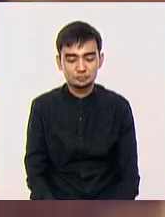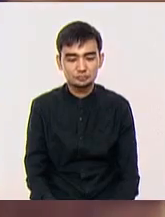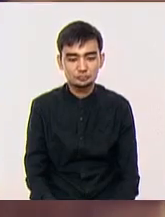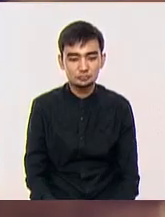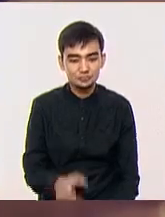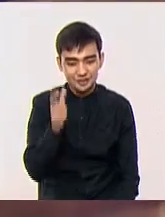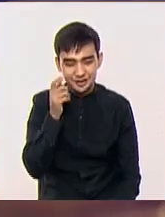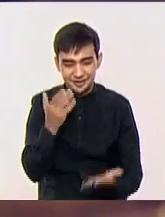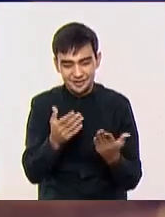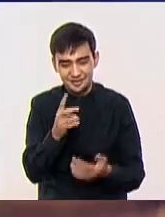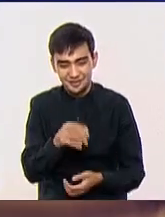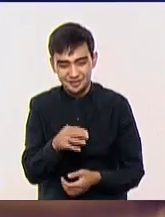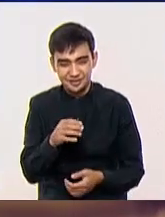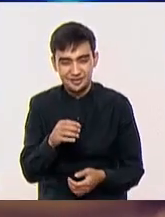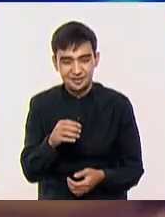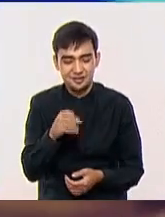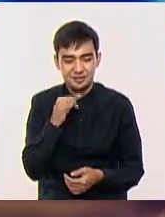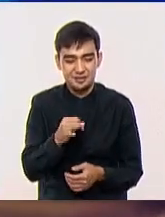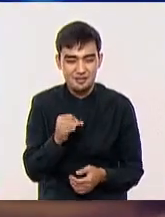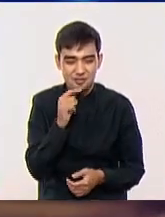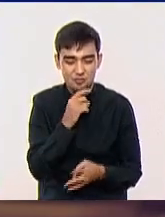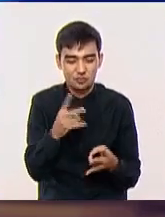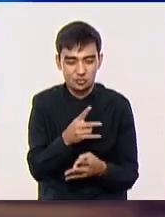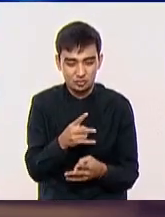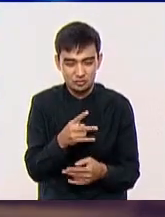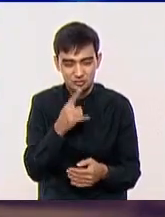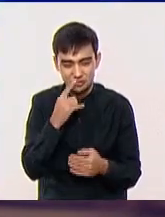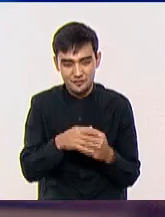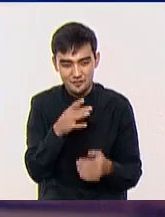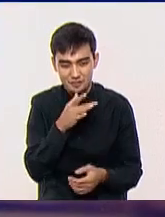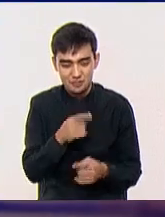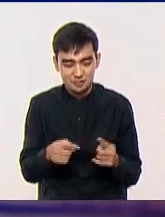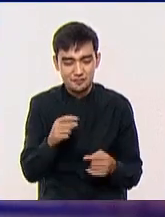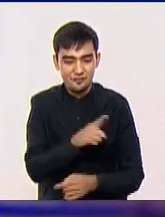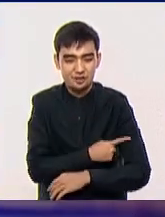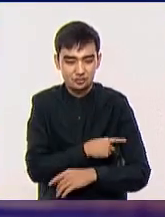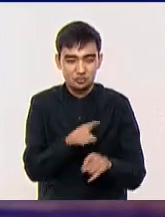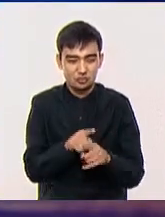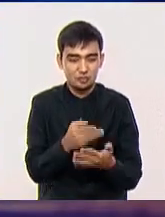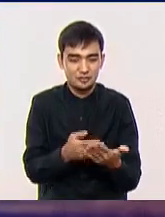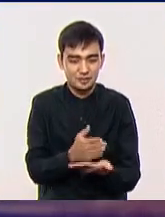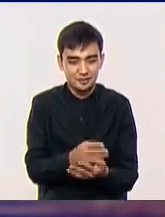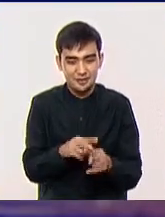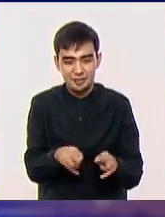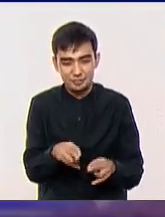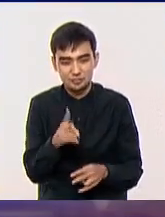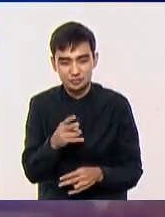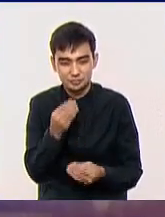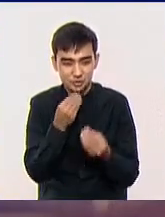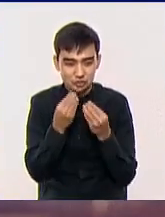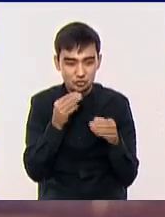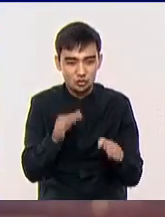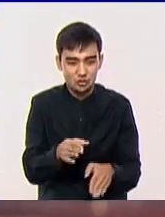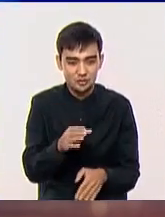Грех или нет, но о том, что экономить надо в разумных пределах, говорят и врачи. Среди советов, например, есть такое: потреблять пищу